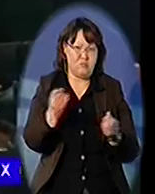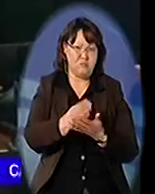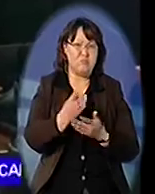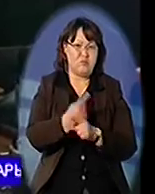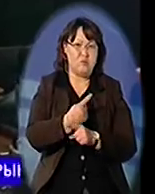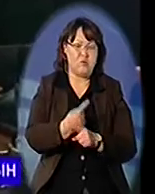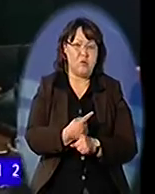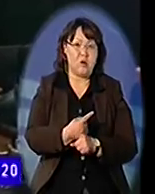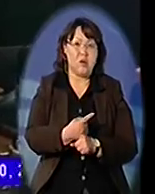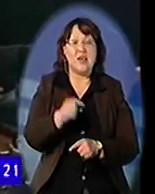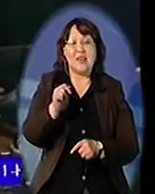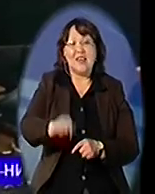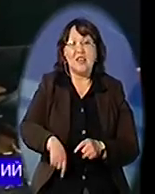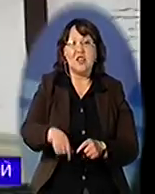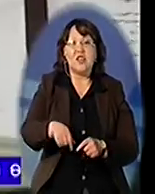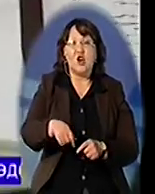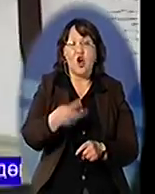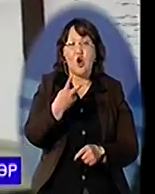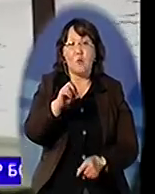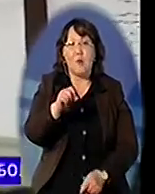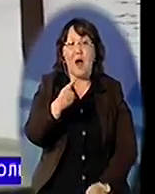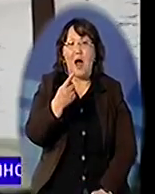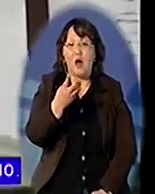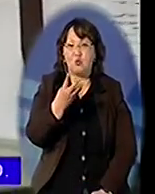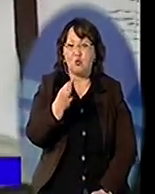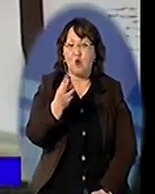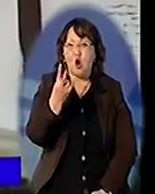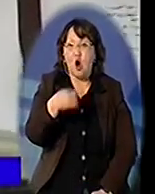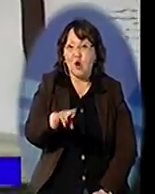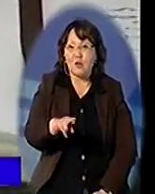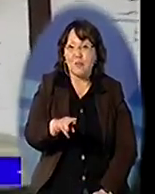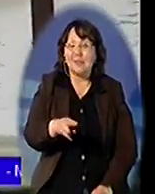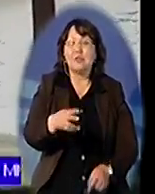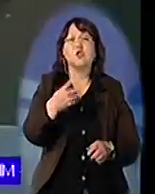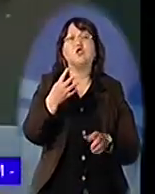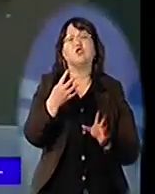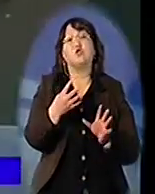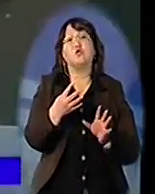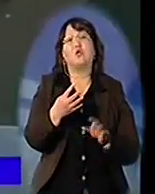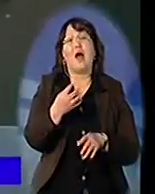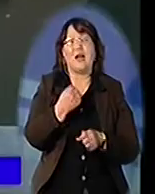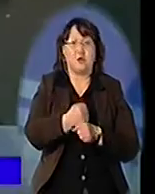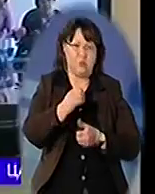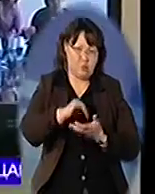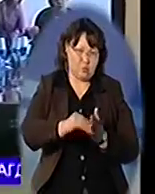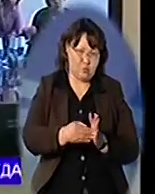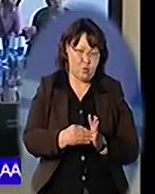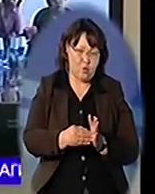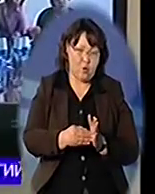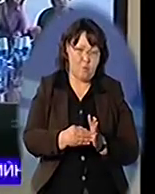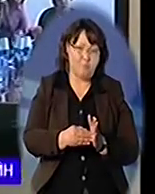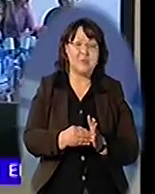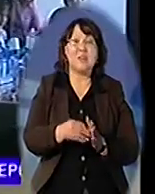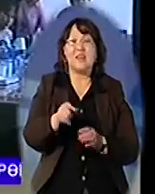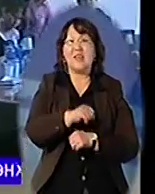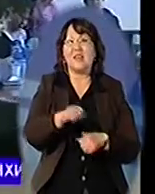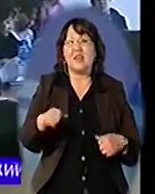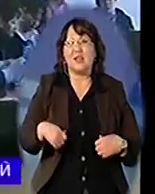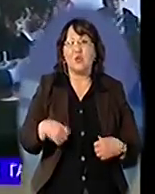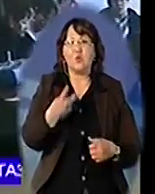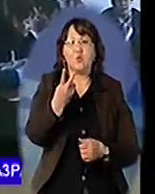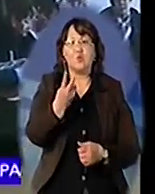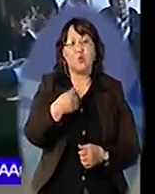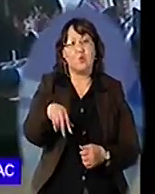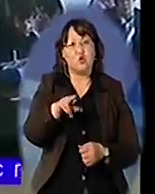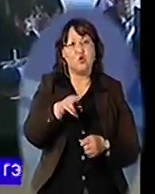чиглэлээр 90 ажил төлөвлөсөн тухайга өнөөдөр эрүүл мэндийн сайд аймагуудын эрүүл мэндийн удирдлагуудад цахимаар танилцууллаа. Мөн иргэд үйлчлүүлэгчдэд